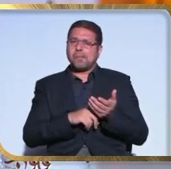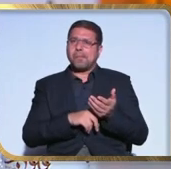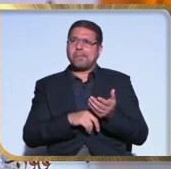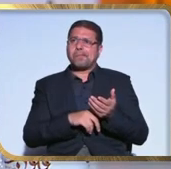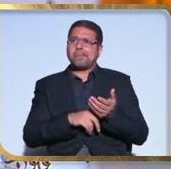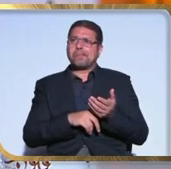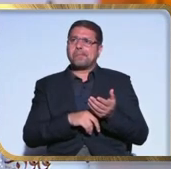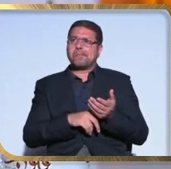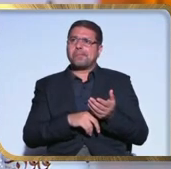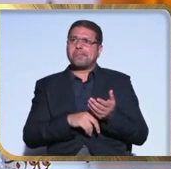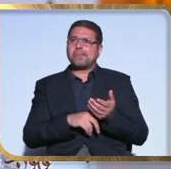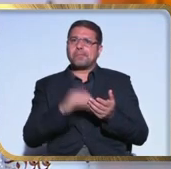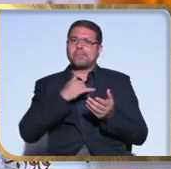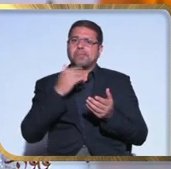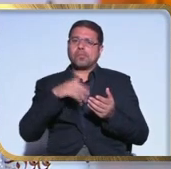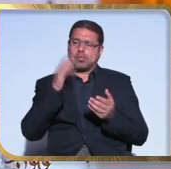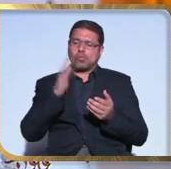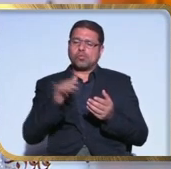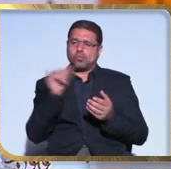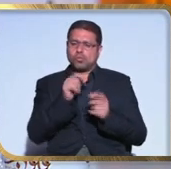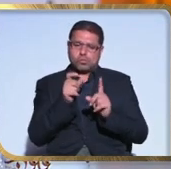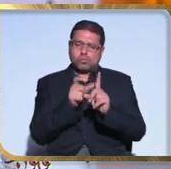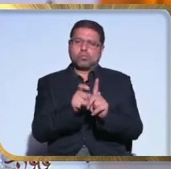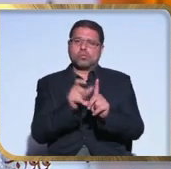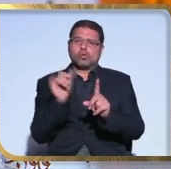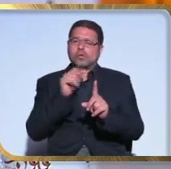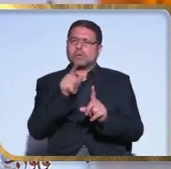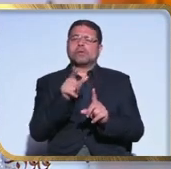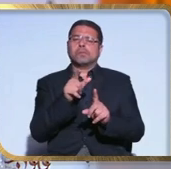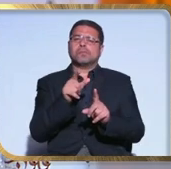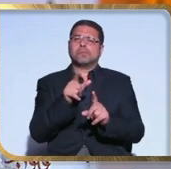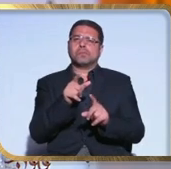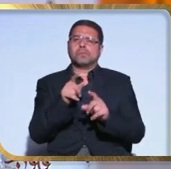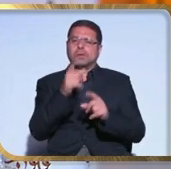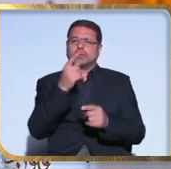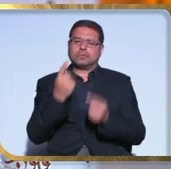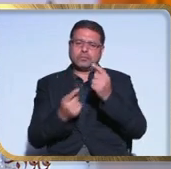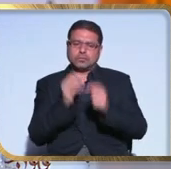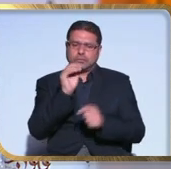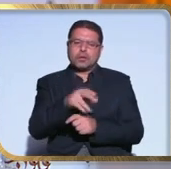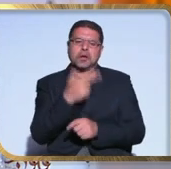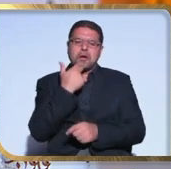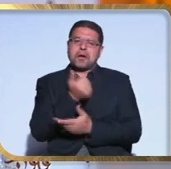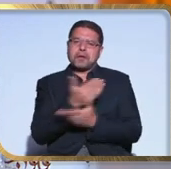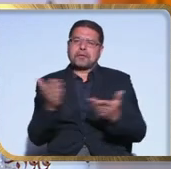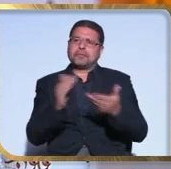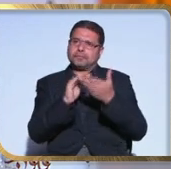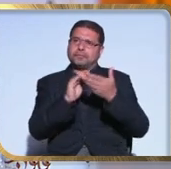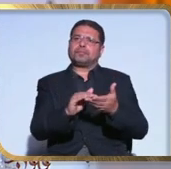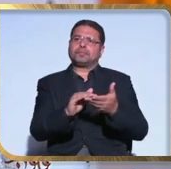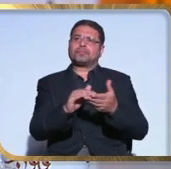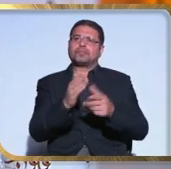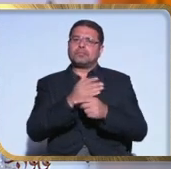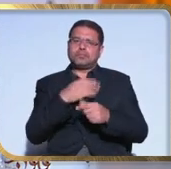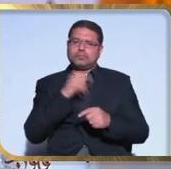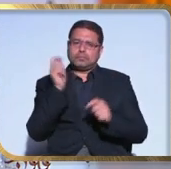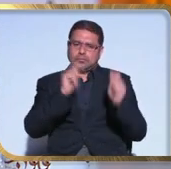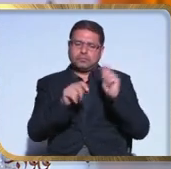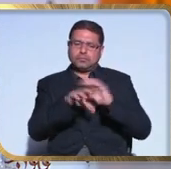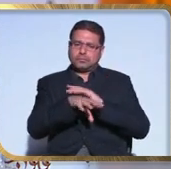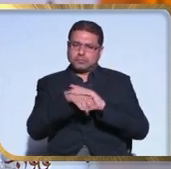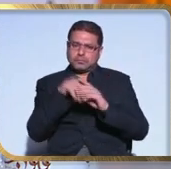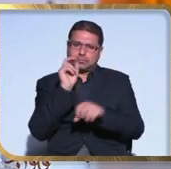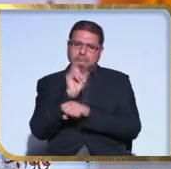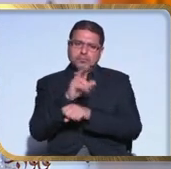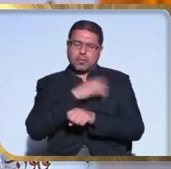بانه احنا على قدر اهتمامنا بيهم وان احنا بنزرع الخير فيهم احنا بننقل ده بايدينا